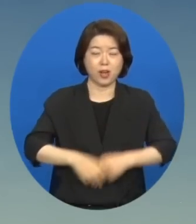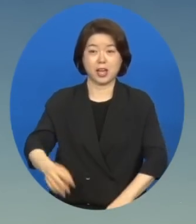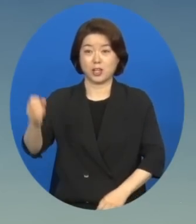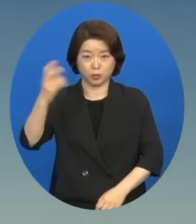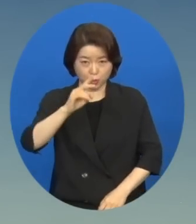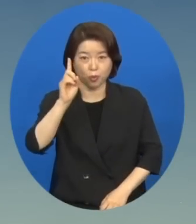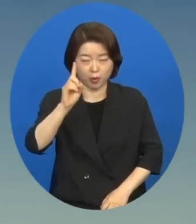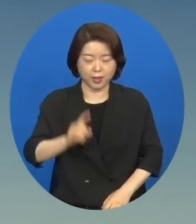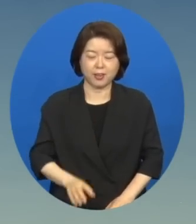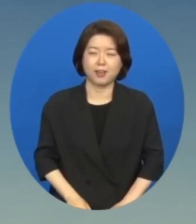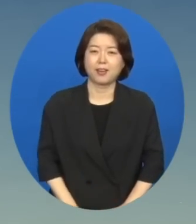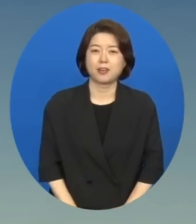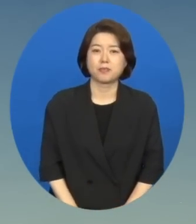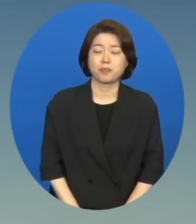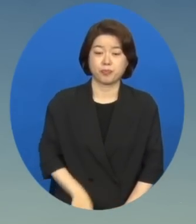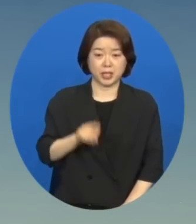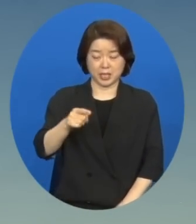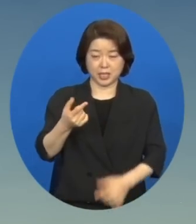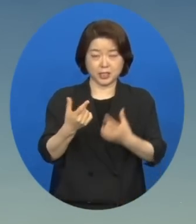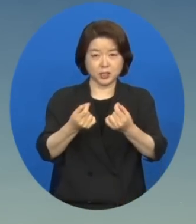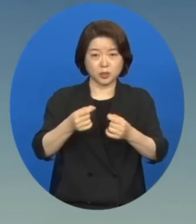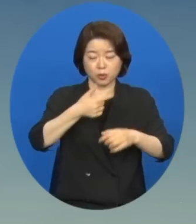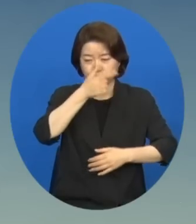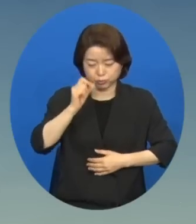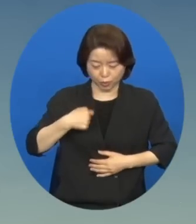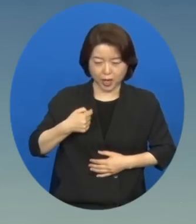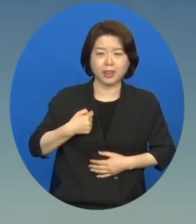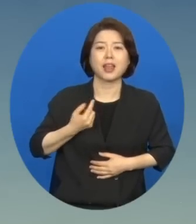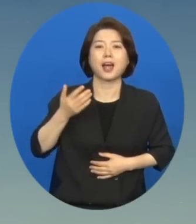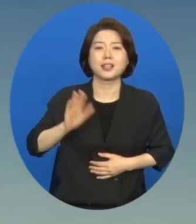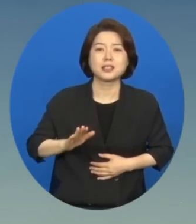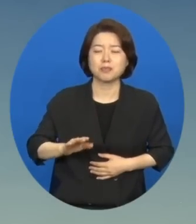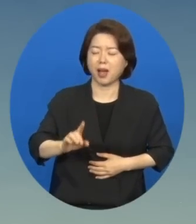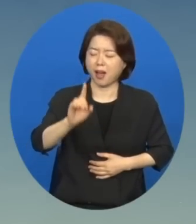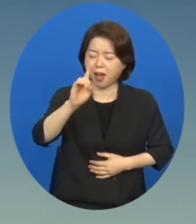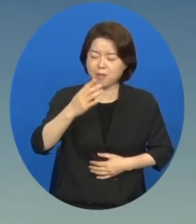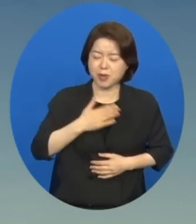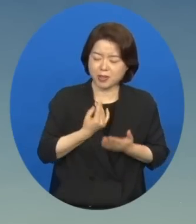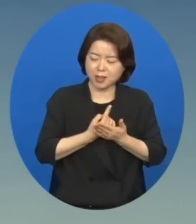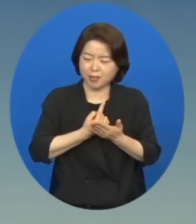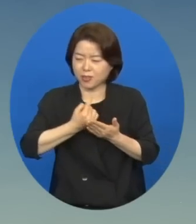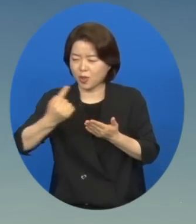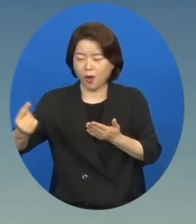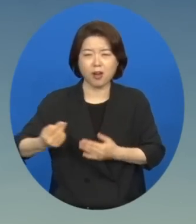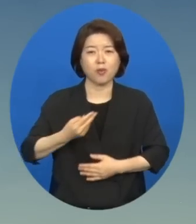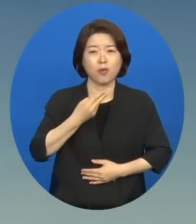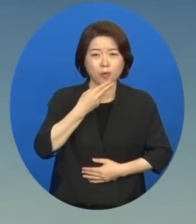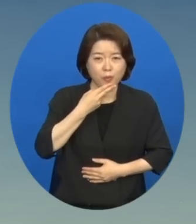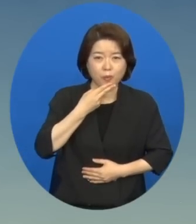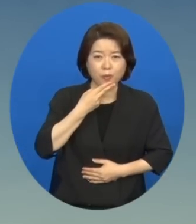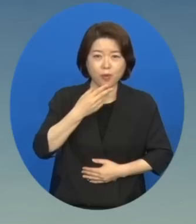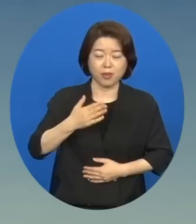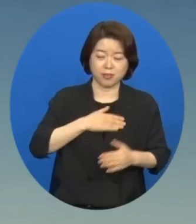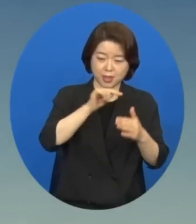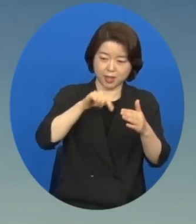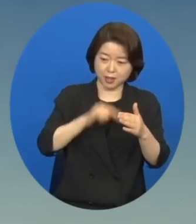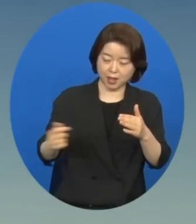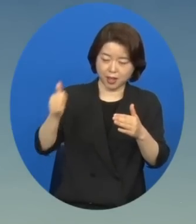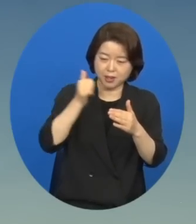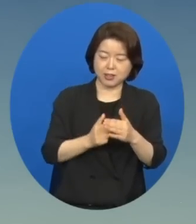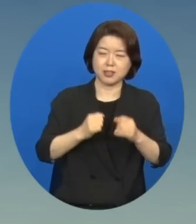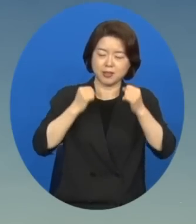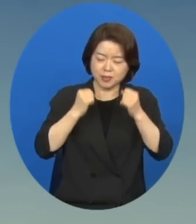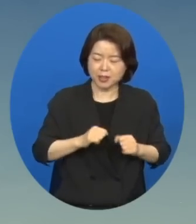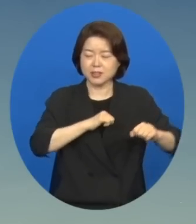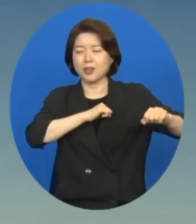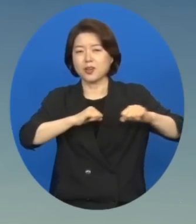또 하나는 그런 부족한 나여도 한 번도 나를 떠나지 아니하시고 내 안에서 역사하시는